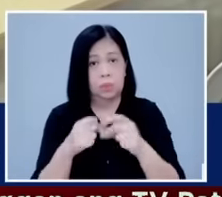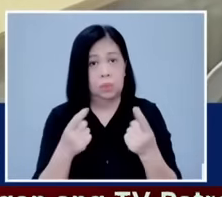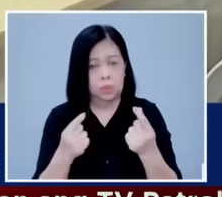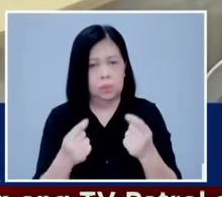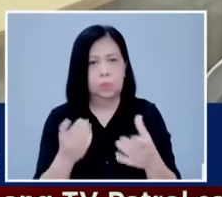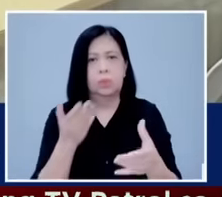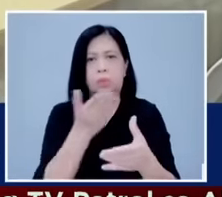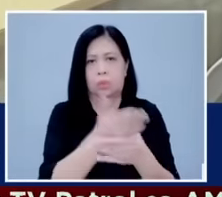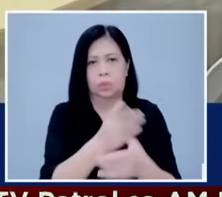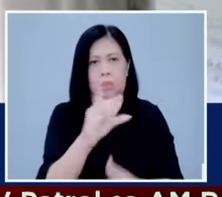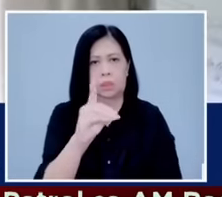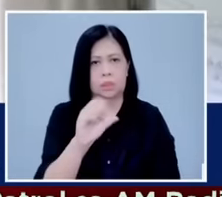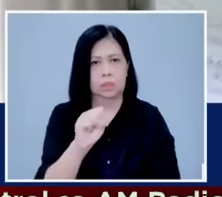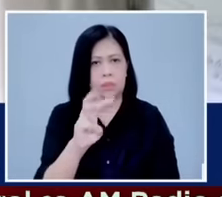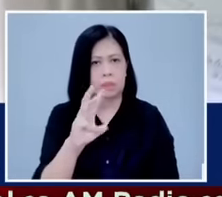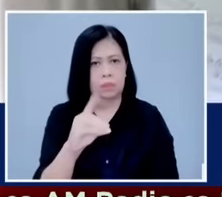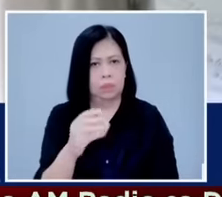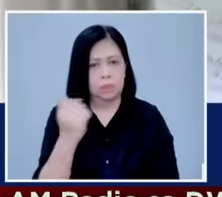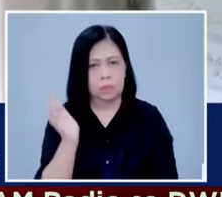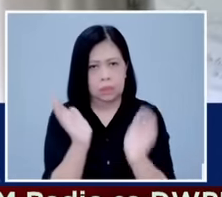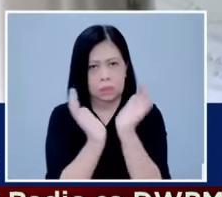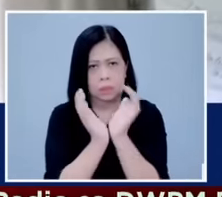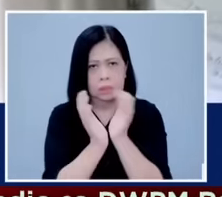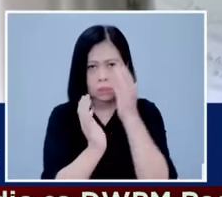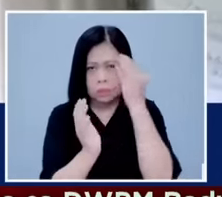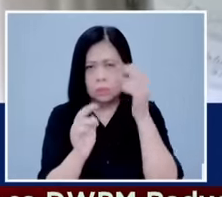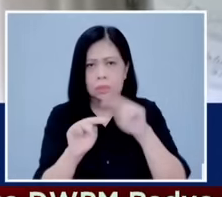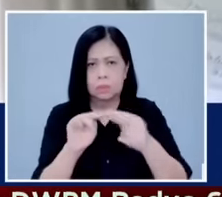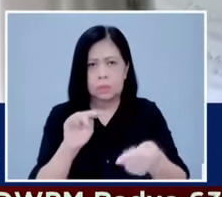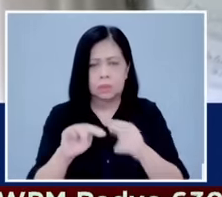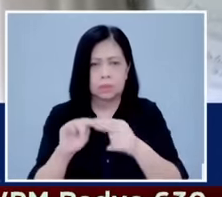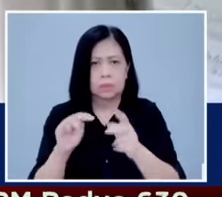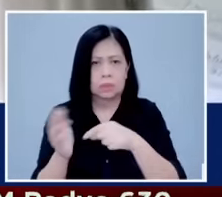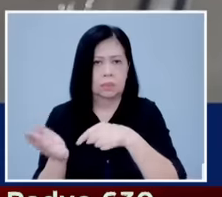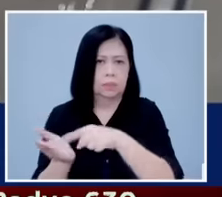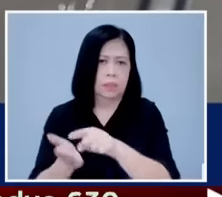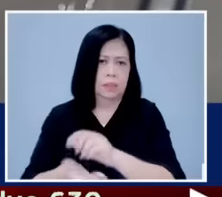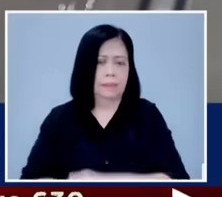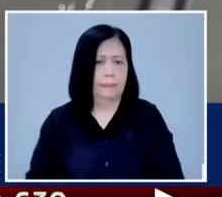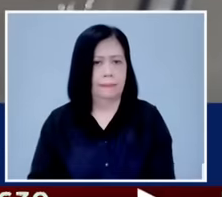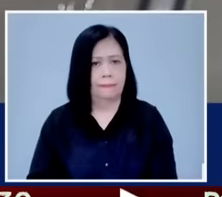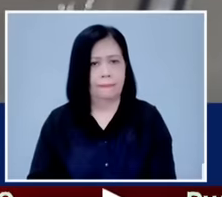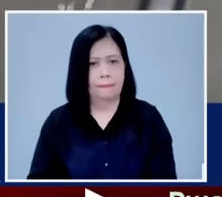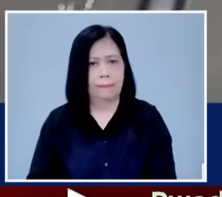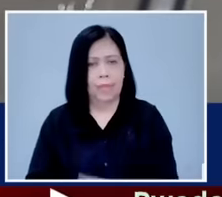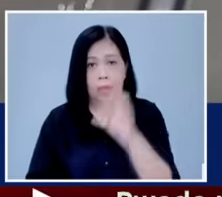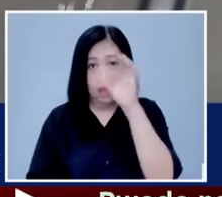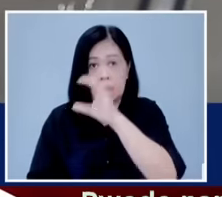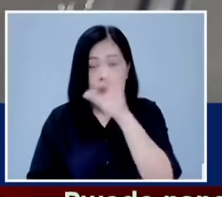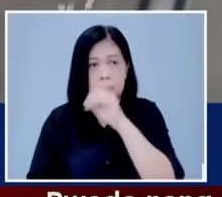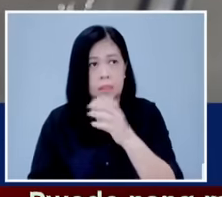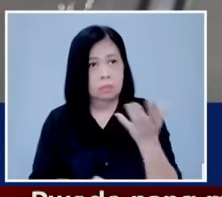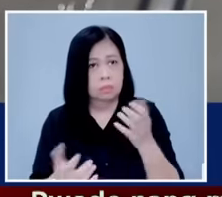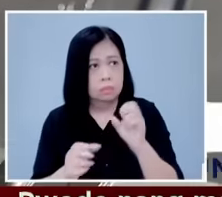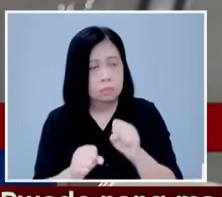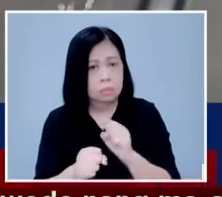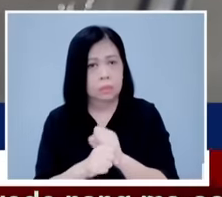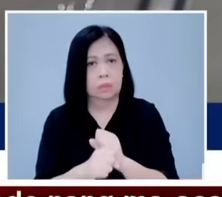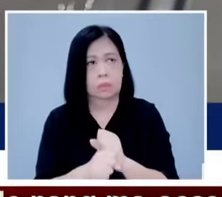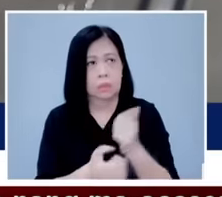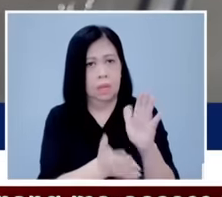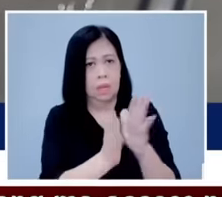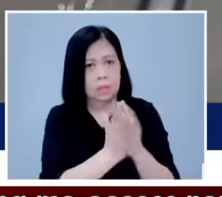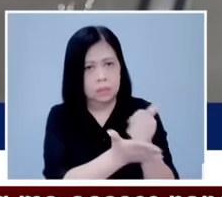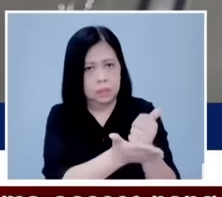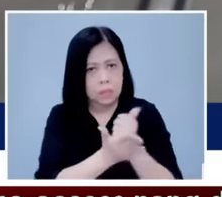sa DSWD para mabawasan ang kailangan nilang bayaran. Naghanap kami ng kung saan pwedeng humingi ng tulong.